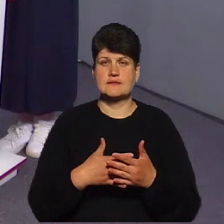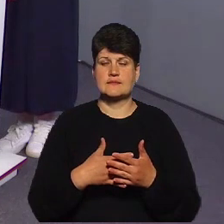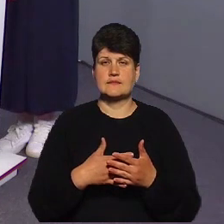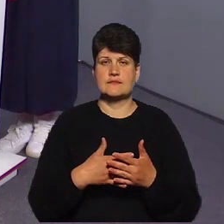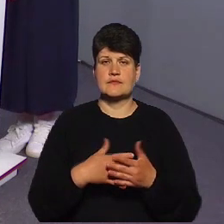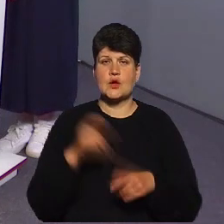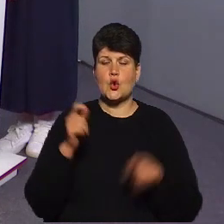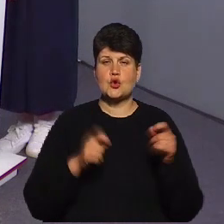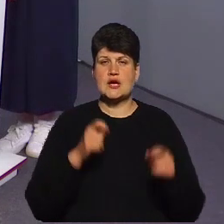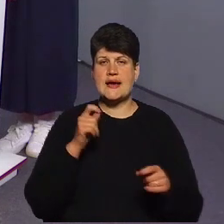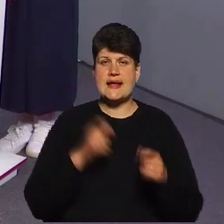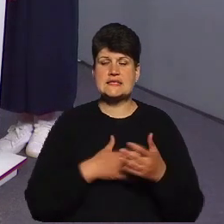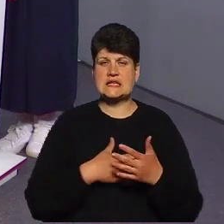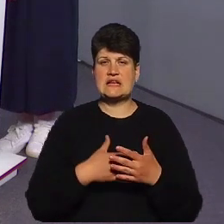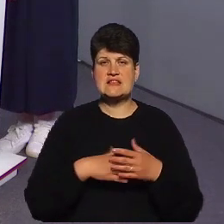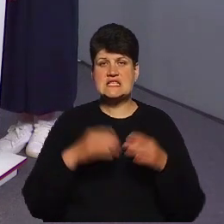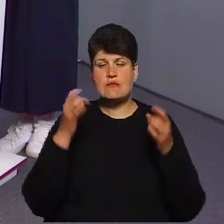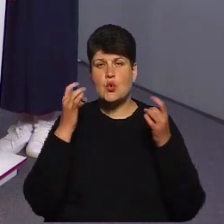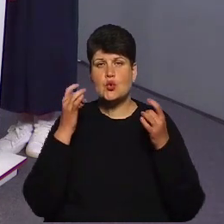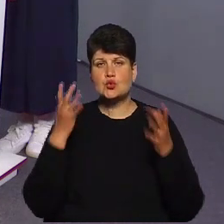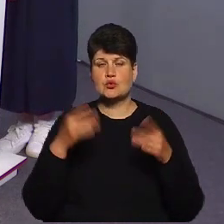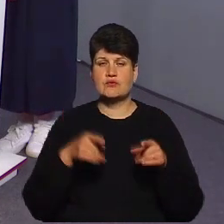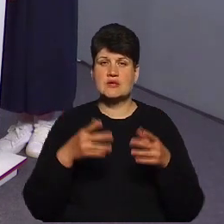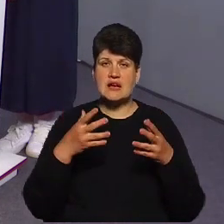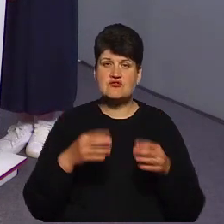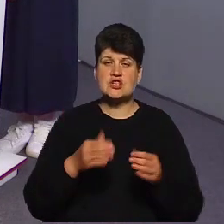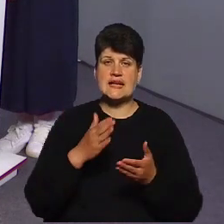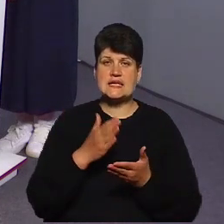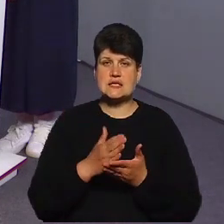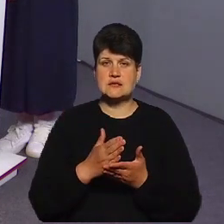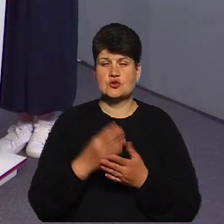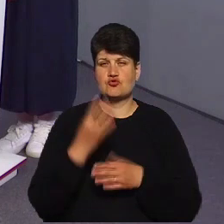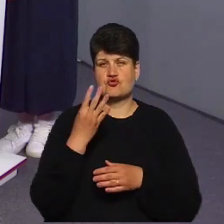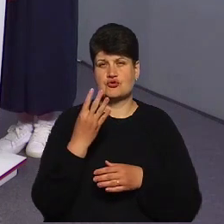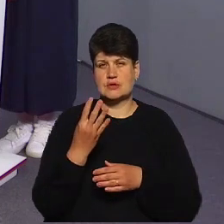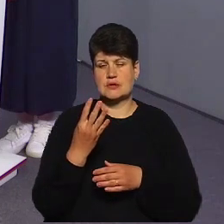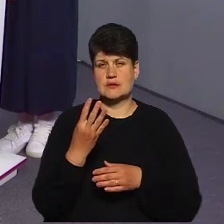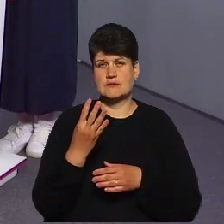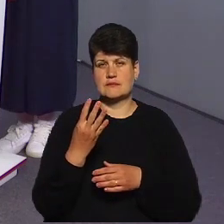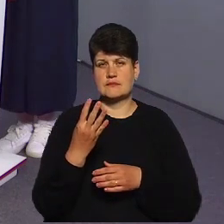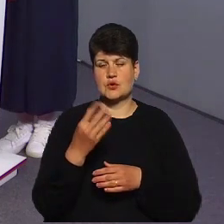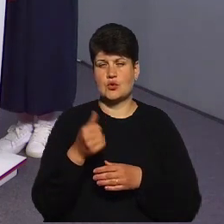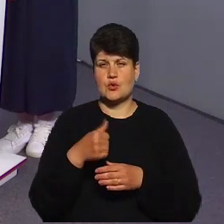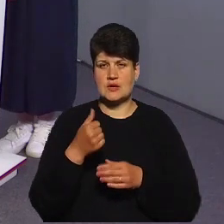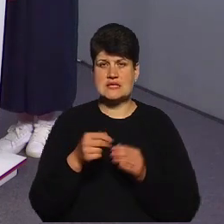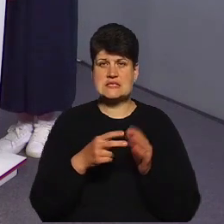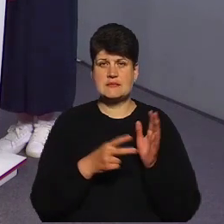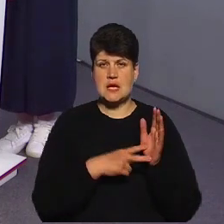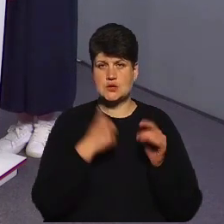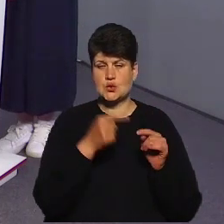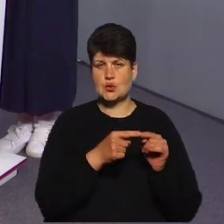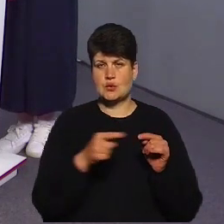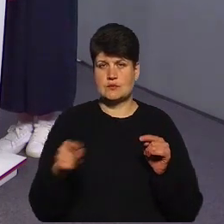Конгрес активістів культури. І вона вже існує 4... З 17-го року. Так, 4 роки вже. Існує 5. То